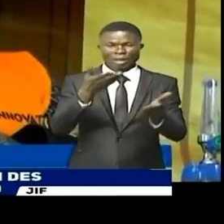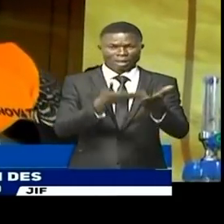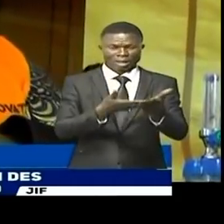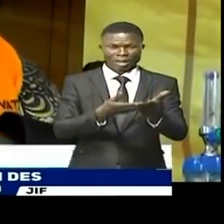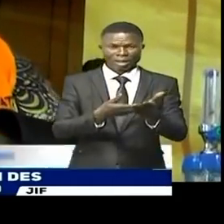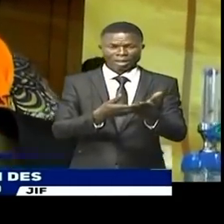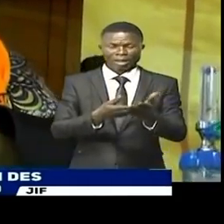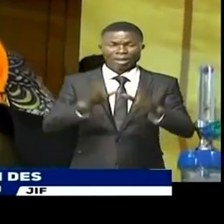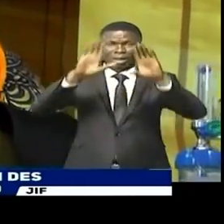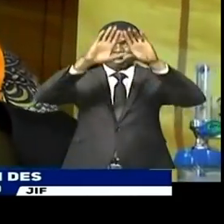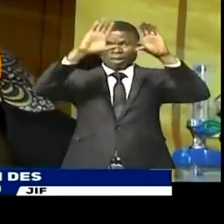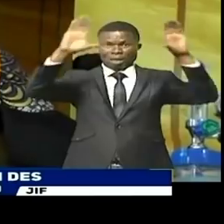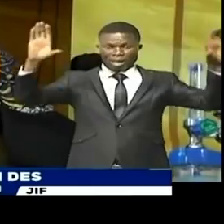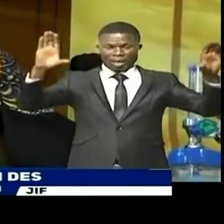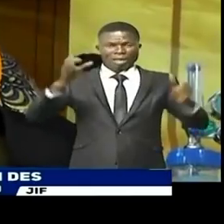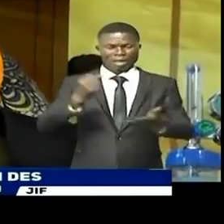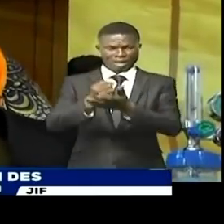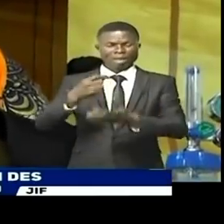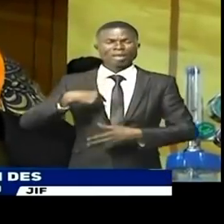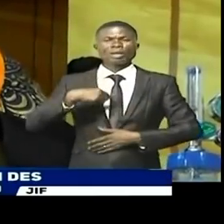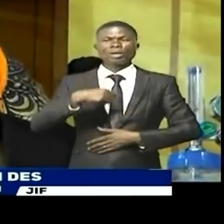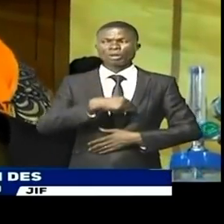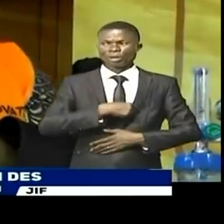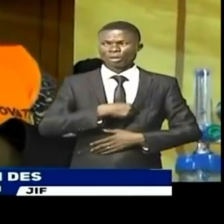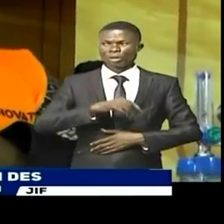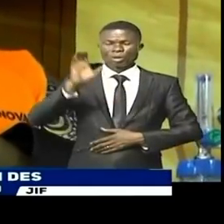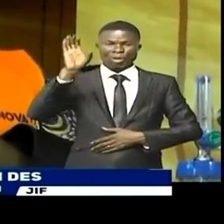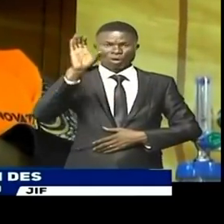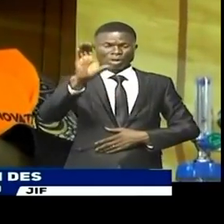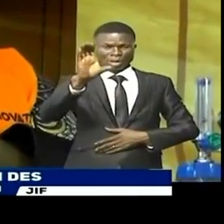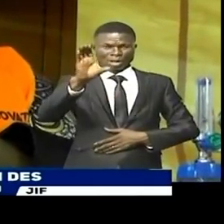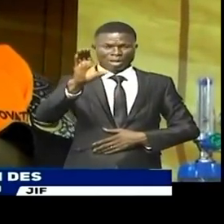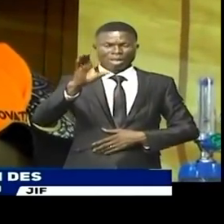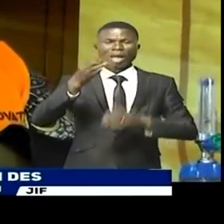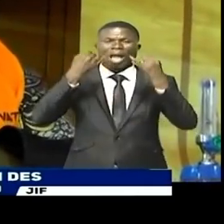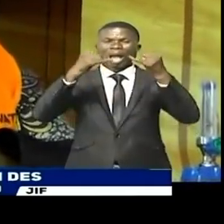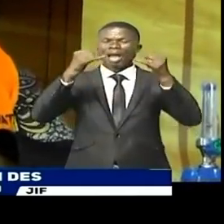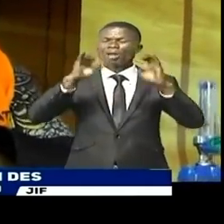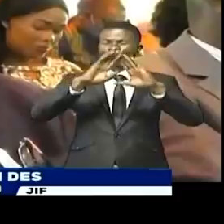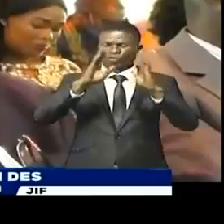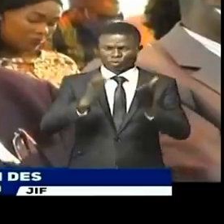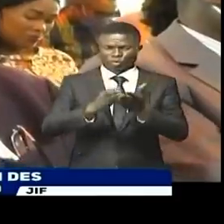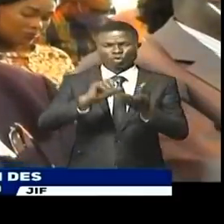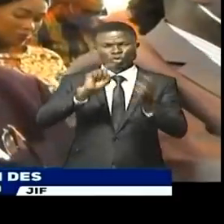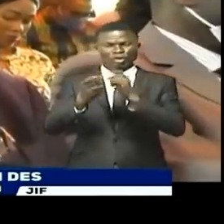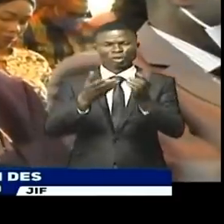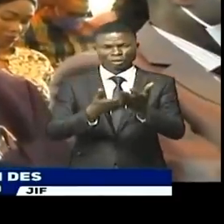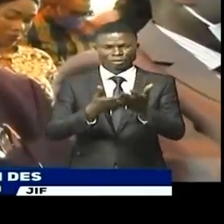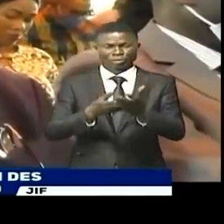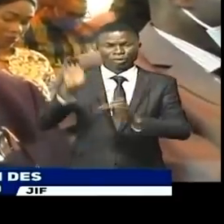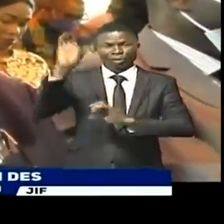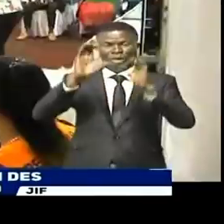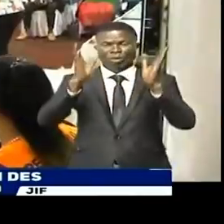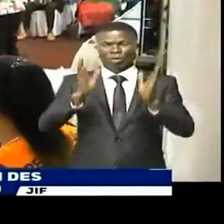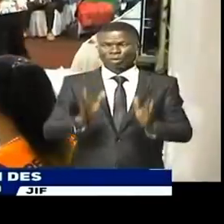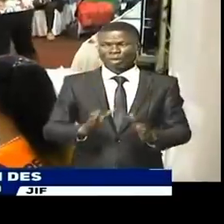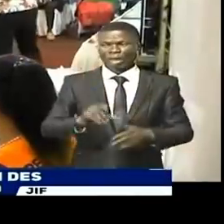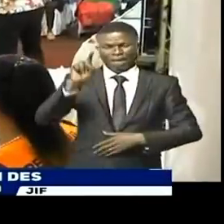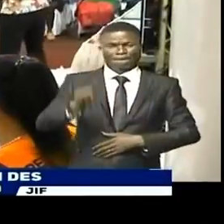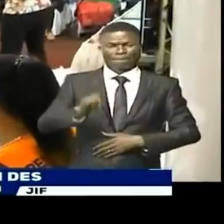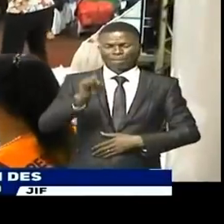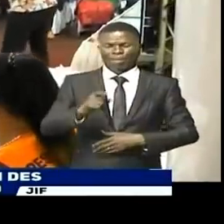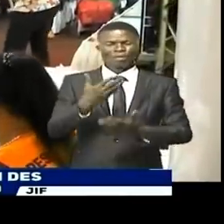s'écrasa qui me permet d afficher des paramètres qui sont variables pour les scientifiques le besoin est